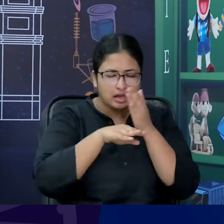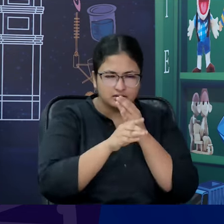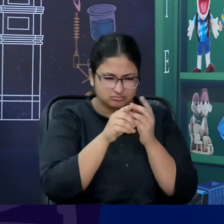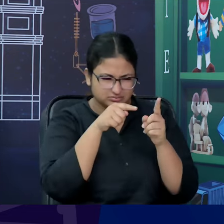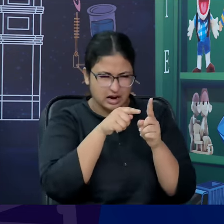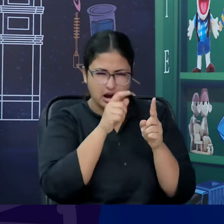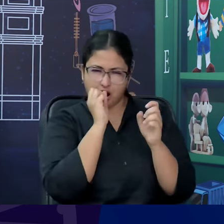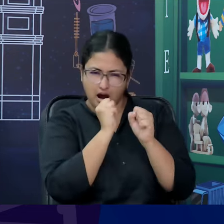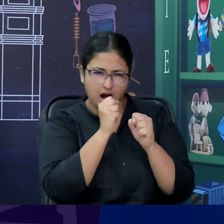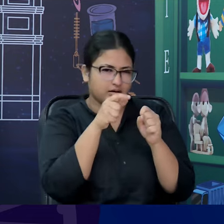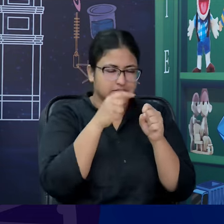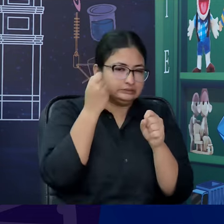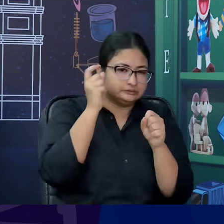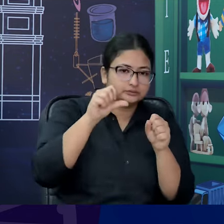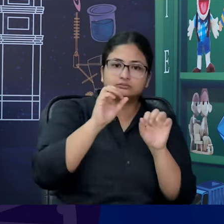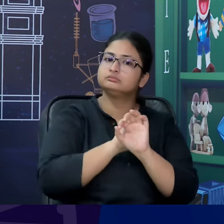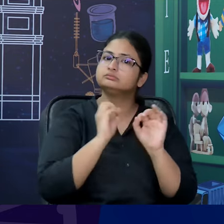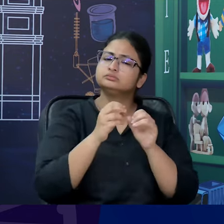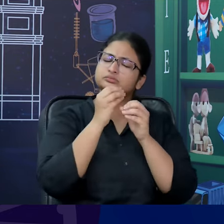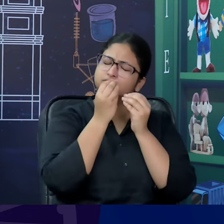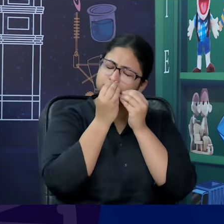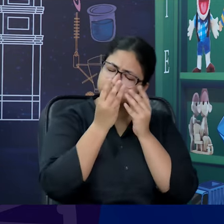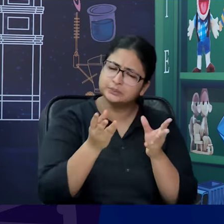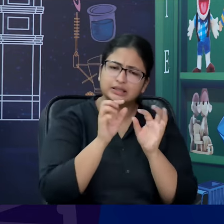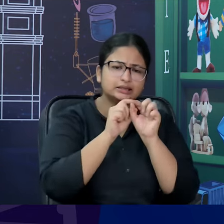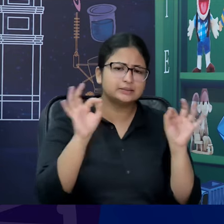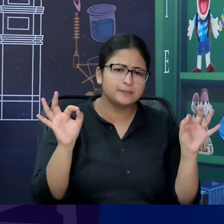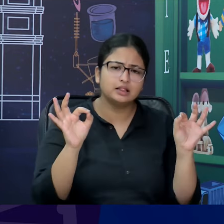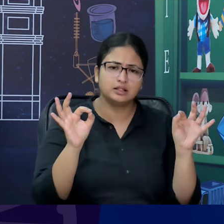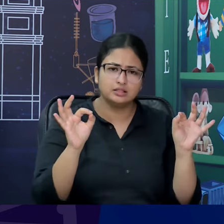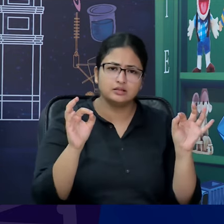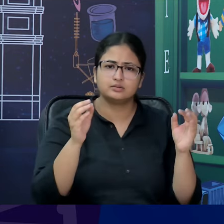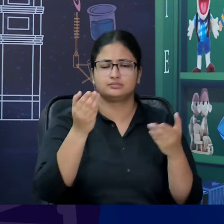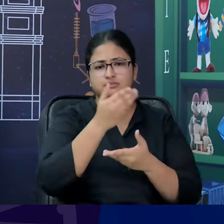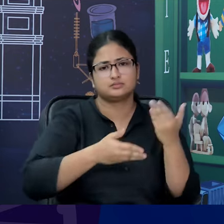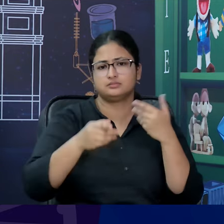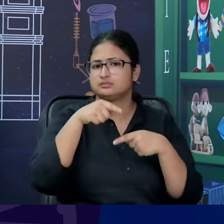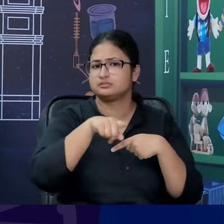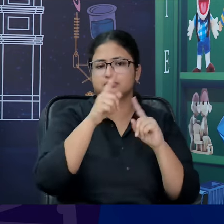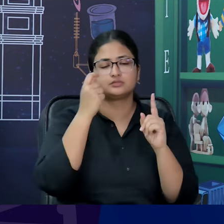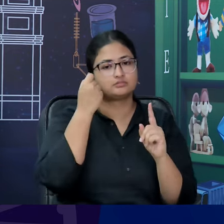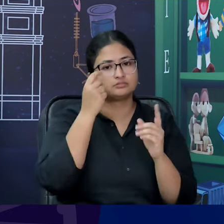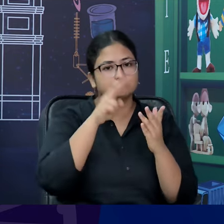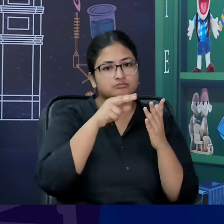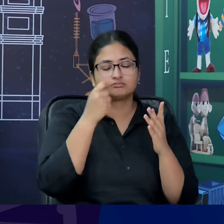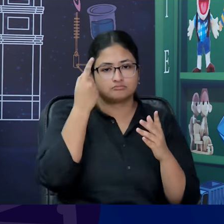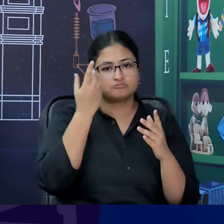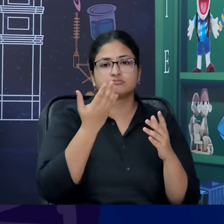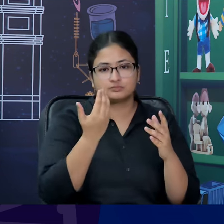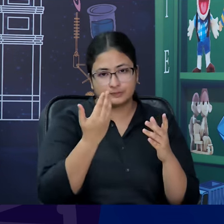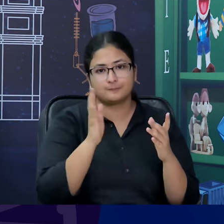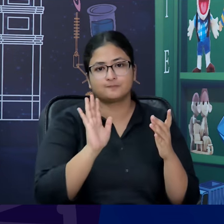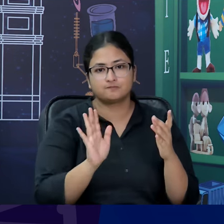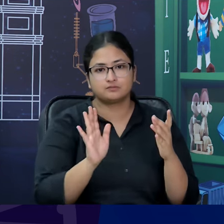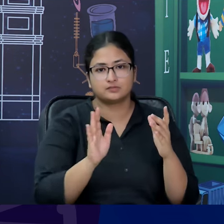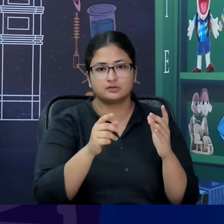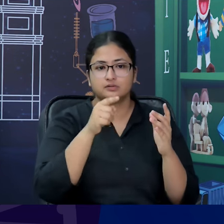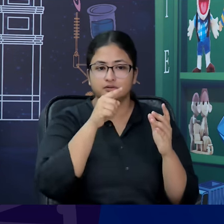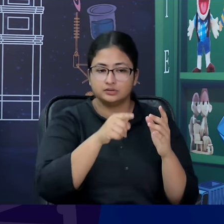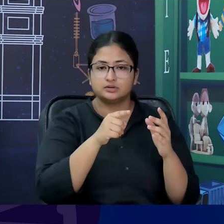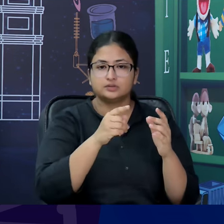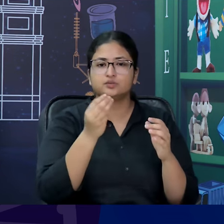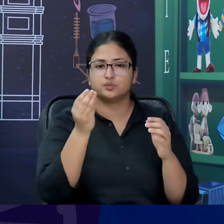नहीं है सभी जो है हमारी तद्भव प्रधान शब्द है कहीं पर भी तत्सम नहीं है